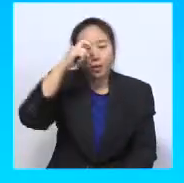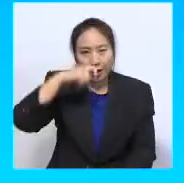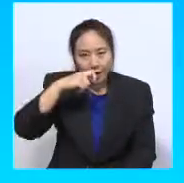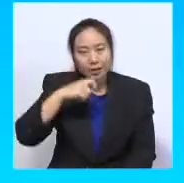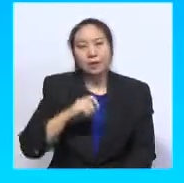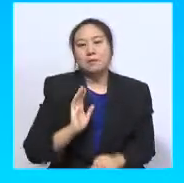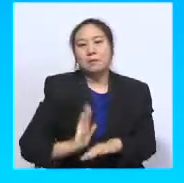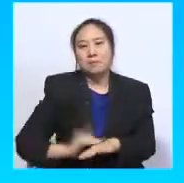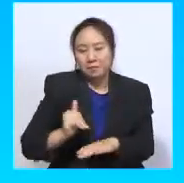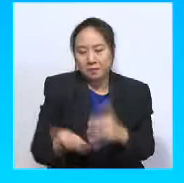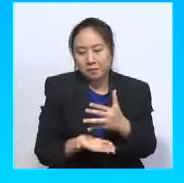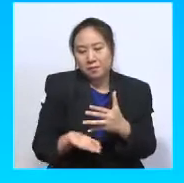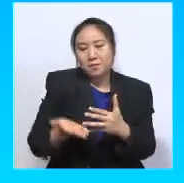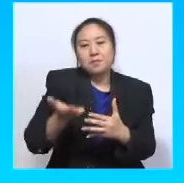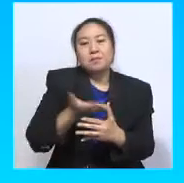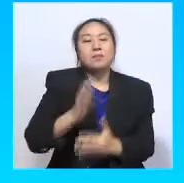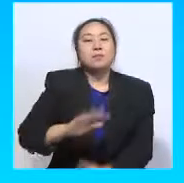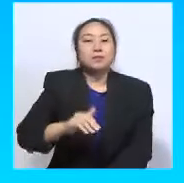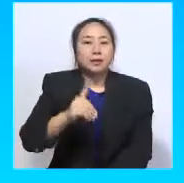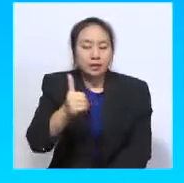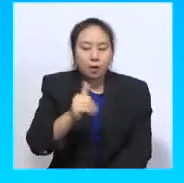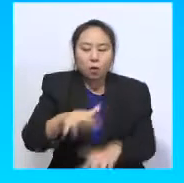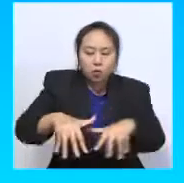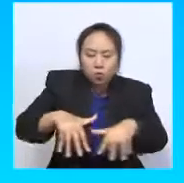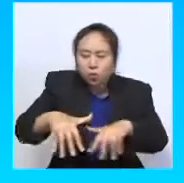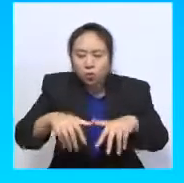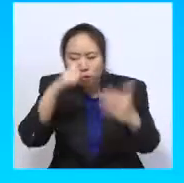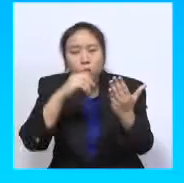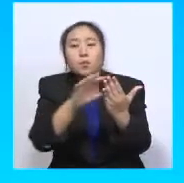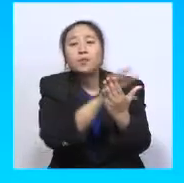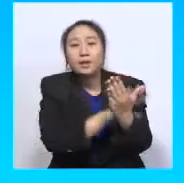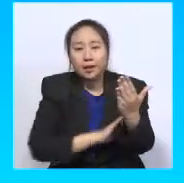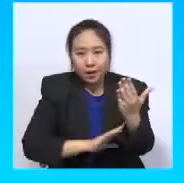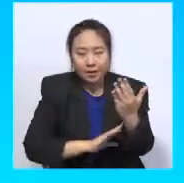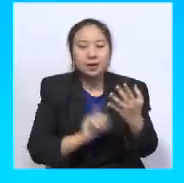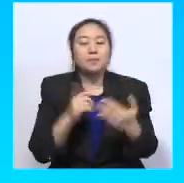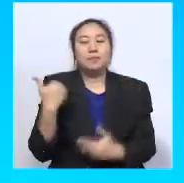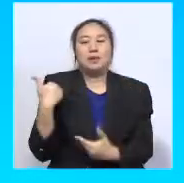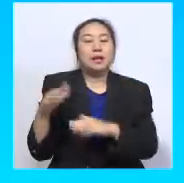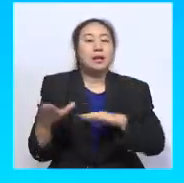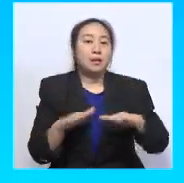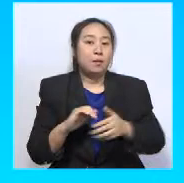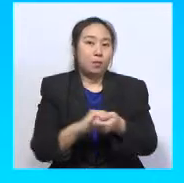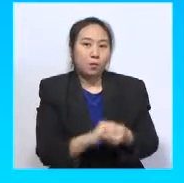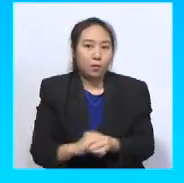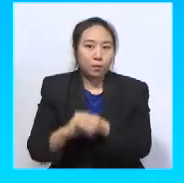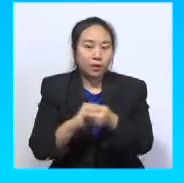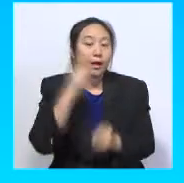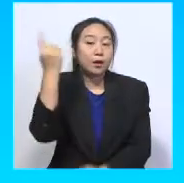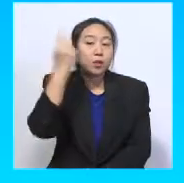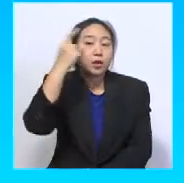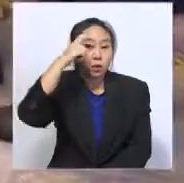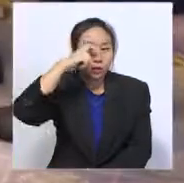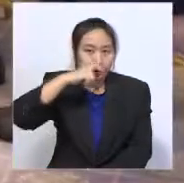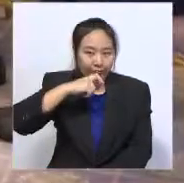ระดับขีดความสามารถให้กับผู้ประกอบการสตาร์ทอัพระดับชุมชนทั่วประเทศนะครับแล้วก็ยังมีการเตรียมความร่วมมือด้วยนะครับกับการท่องเที่ยวแห่งประเ